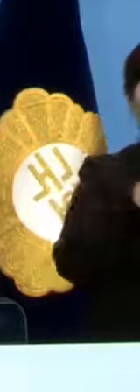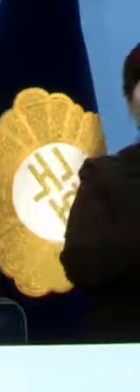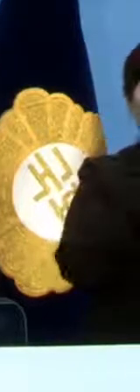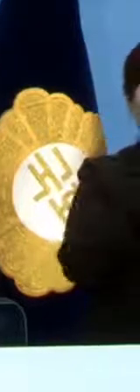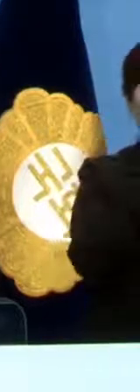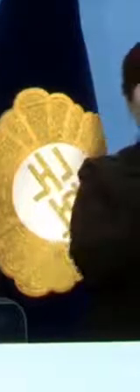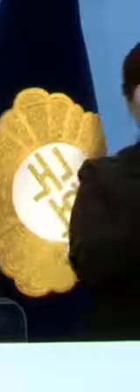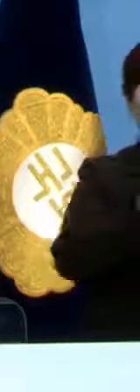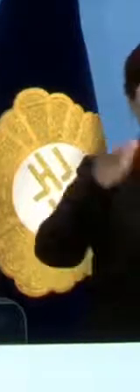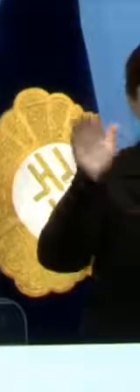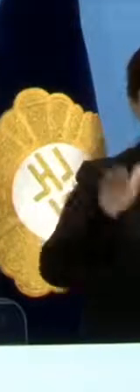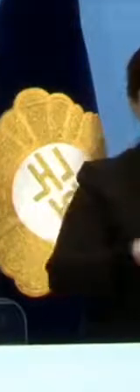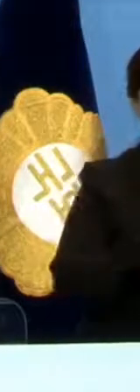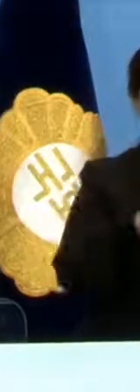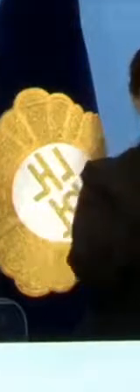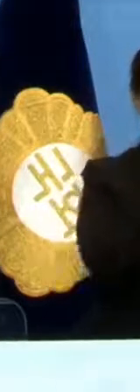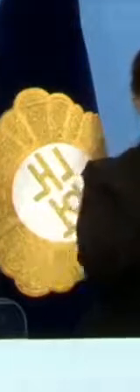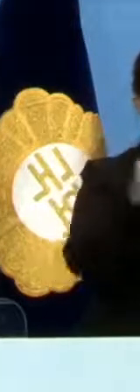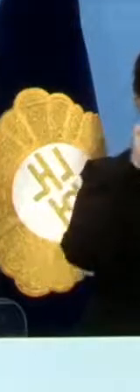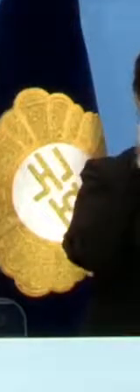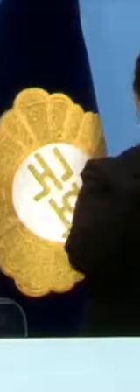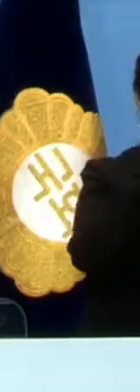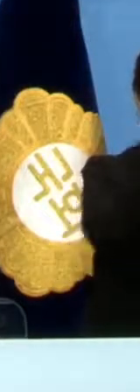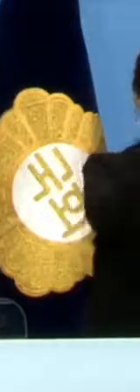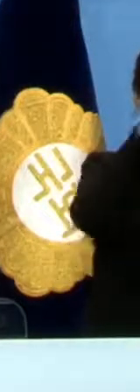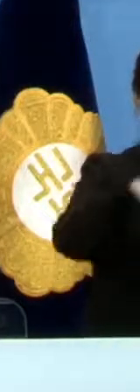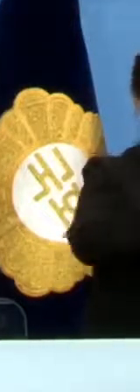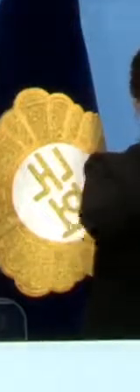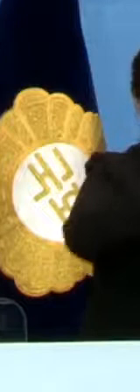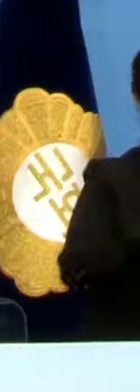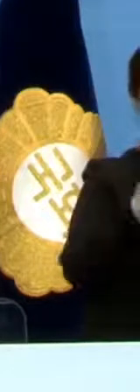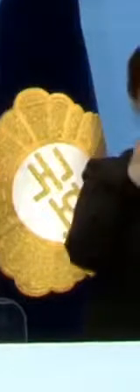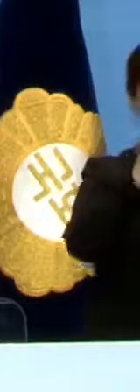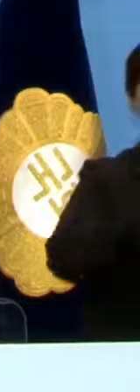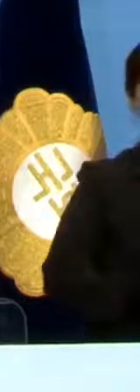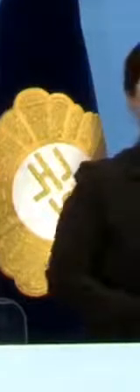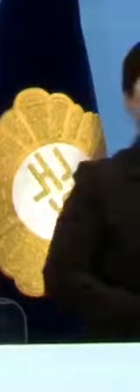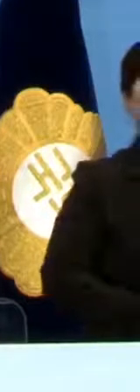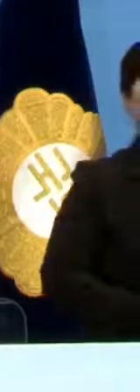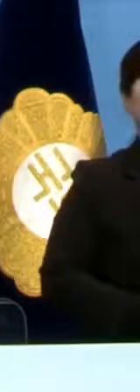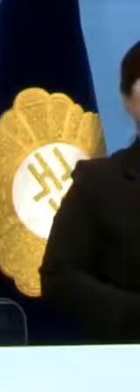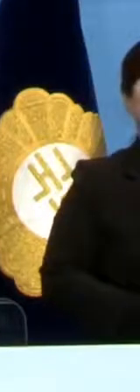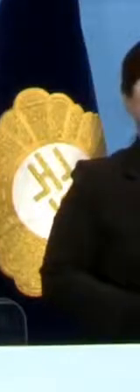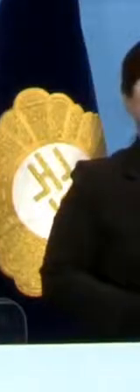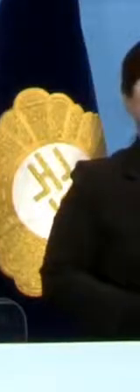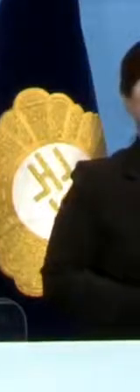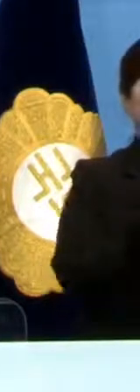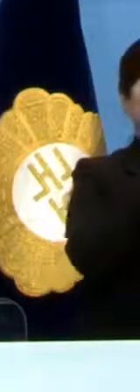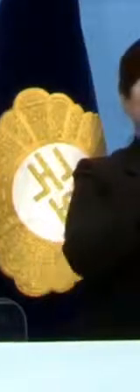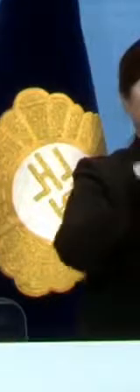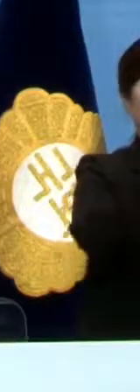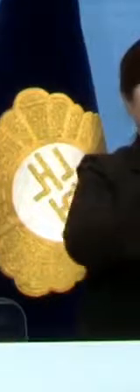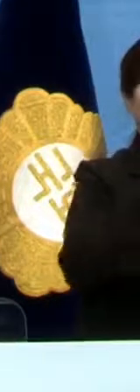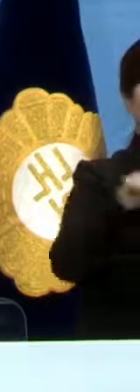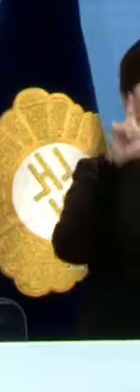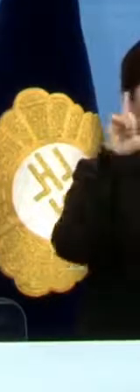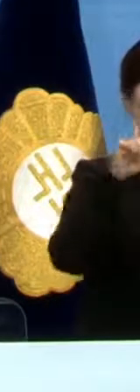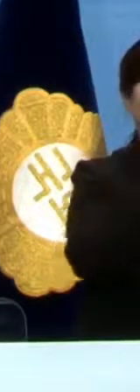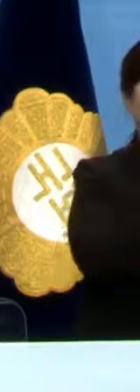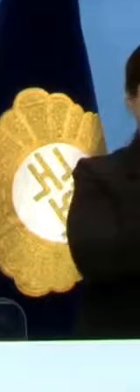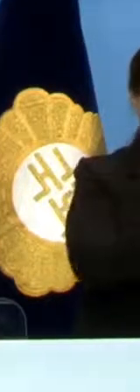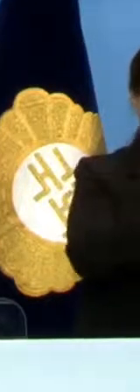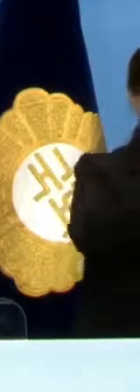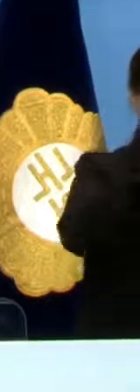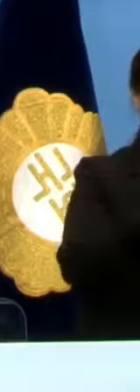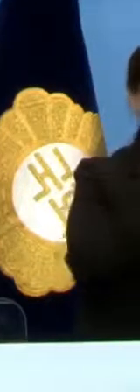오늘 부산갈매기 출범선언문을 낭독하도록 하겠습니다. 부산의 국제적 위상 확대와